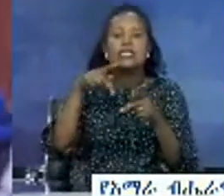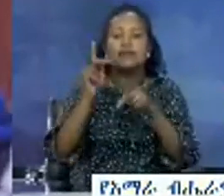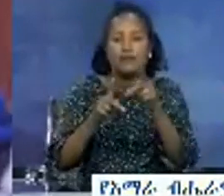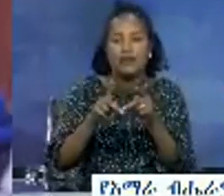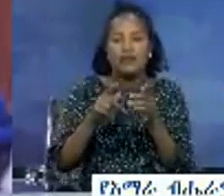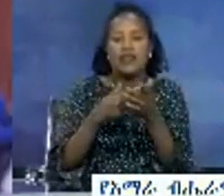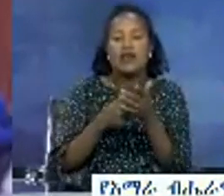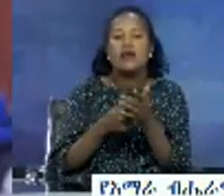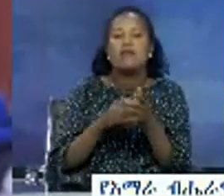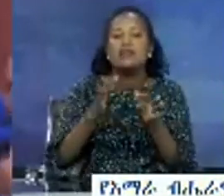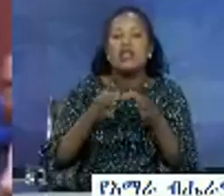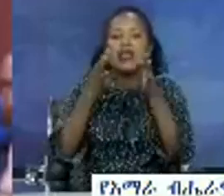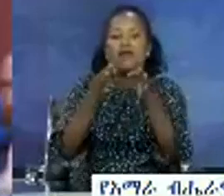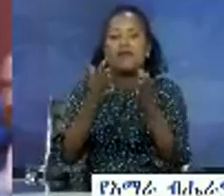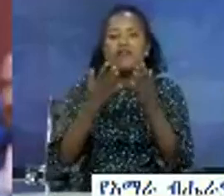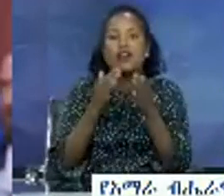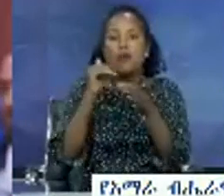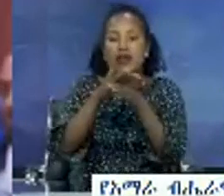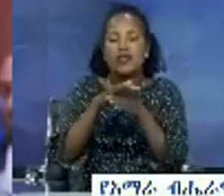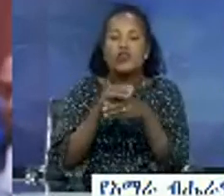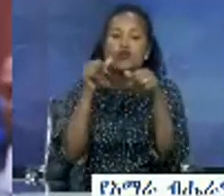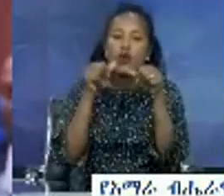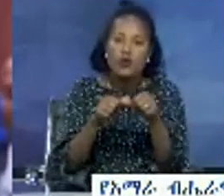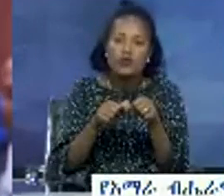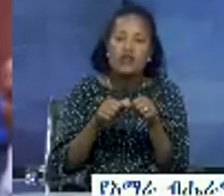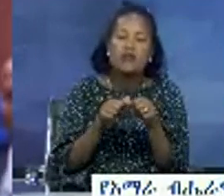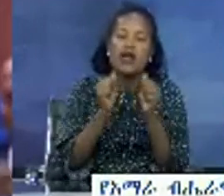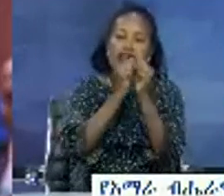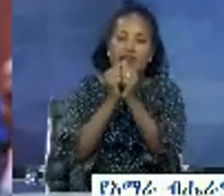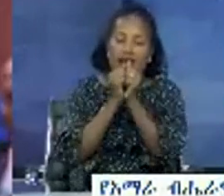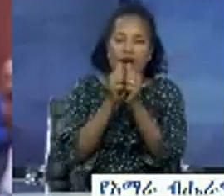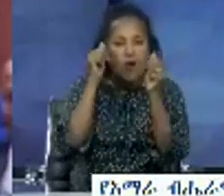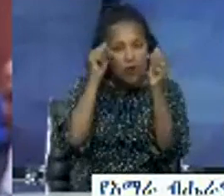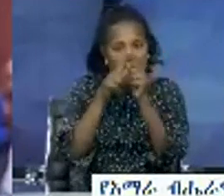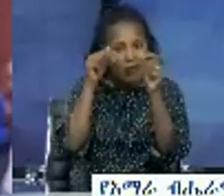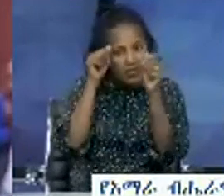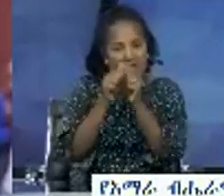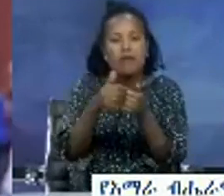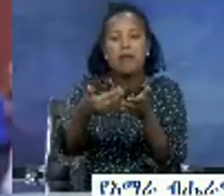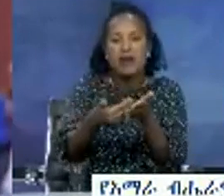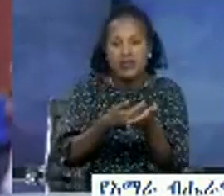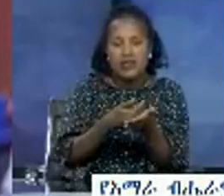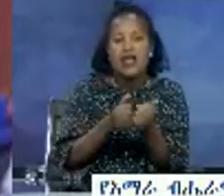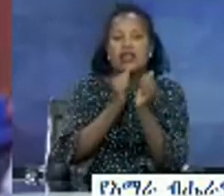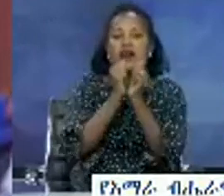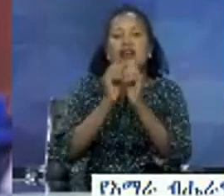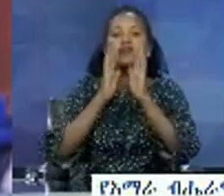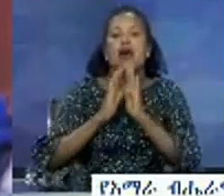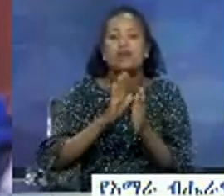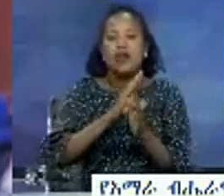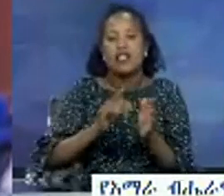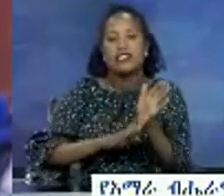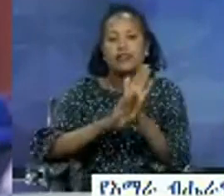ማስተላለፍ የምንፈልገው መልእክት የቆየውን ዘርፈ ብዙ አንድነትና ወንድማማችነት በማደስ ለጋራ ሰላማችንና